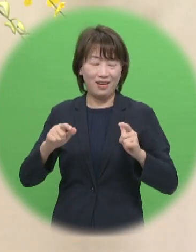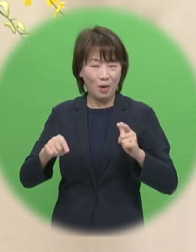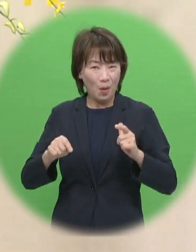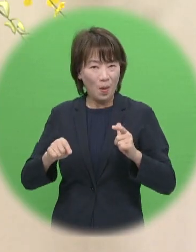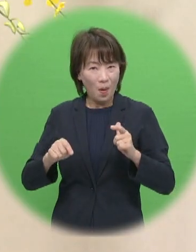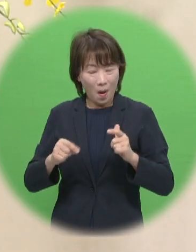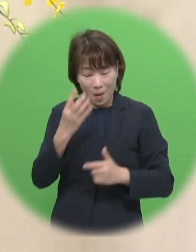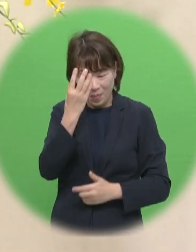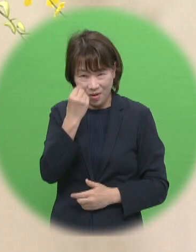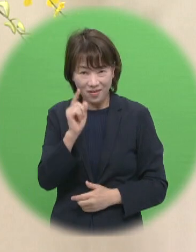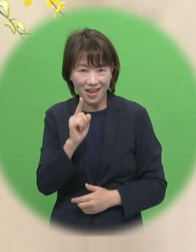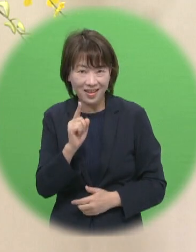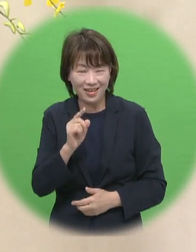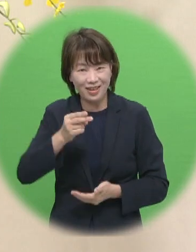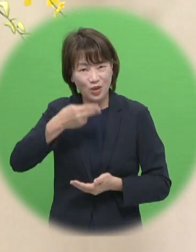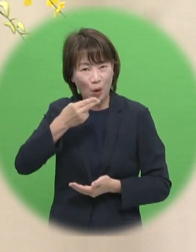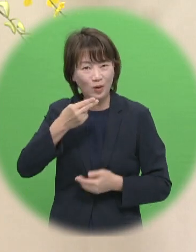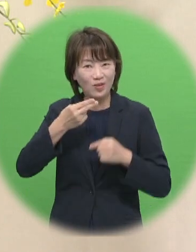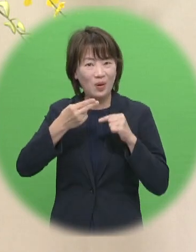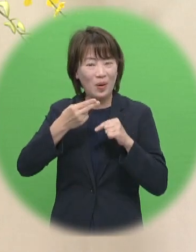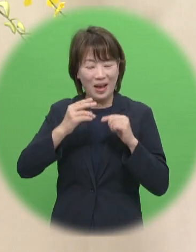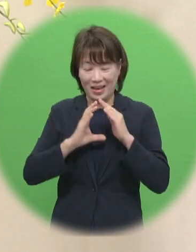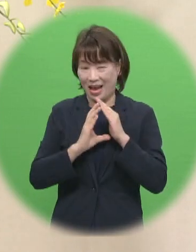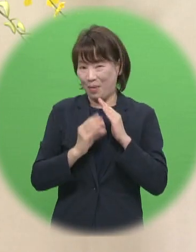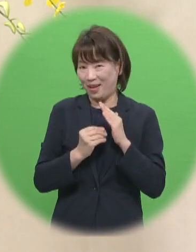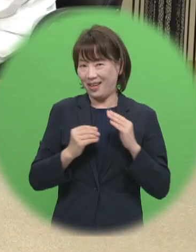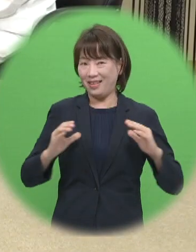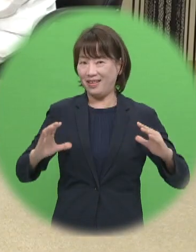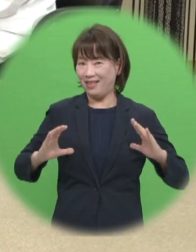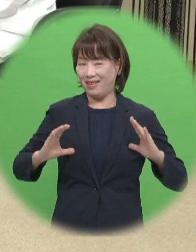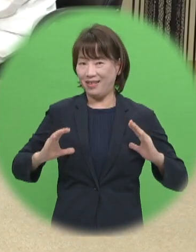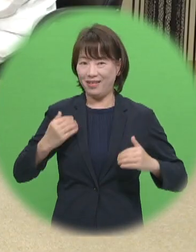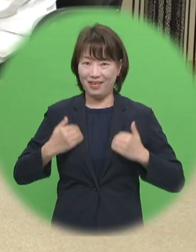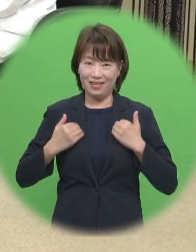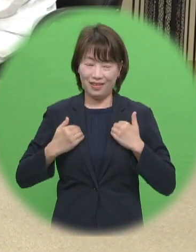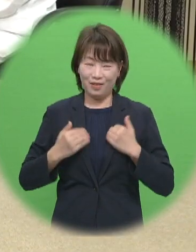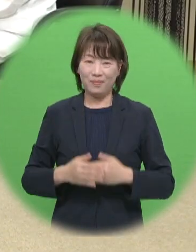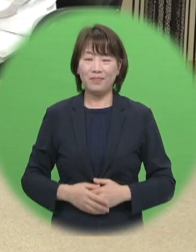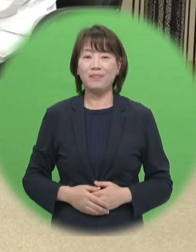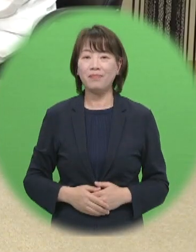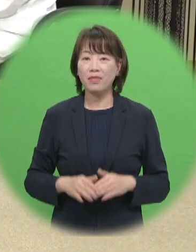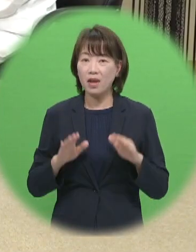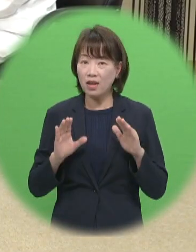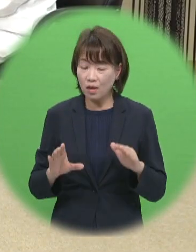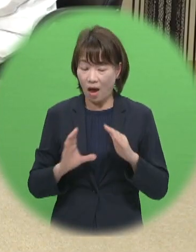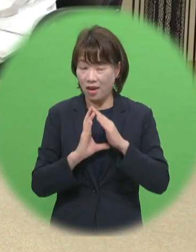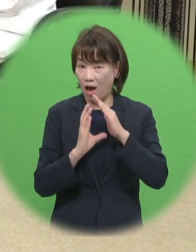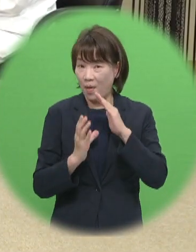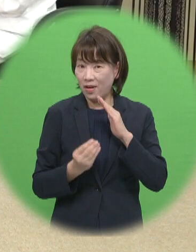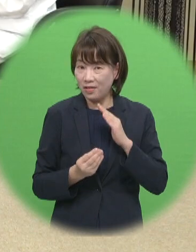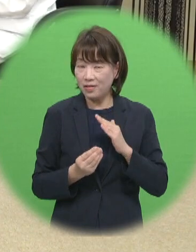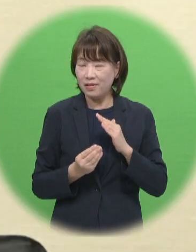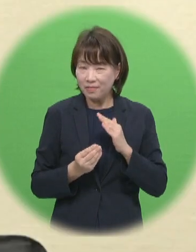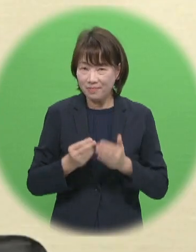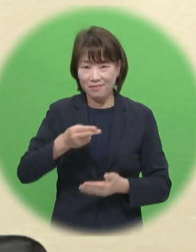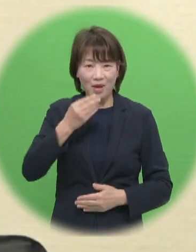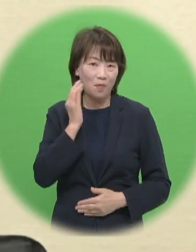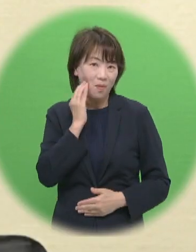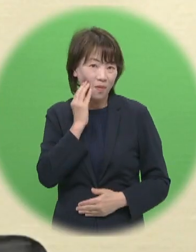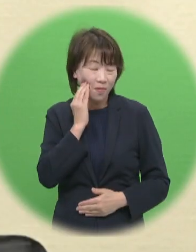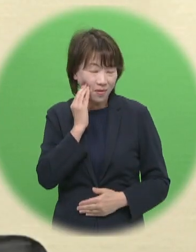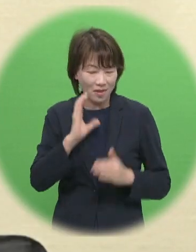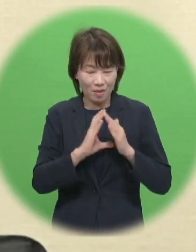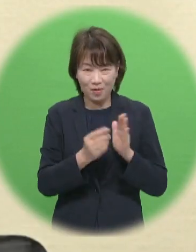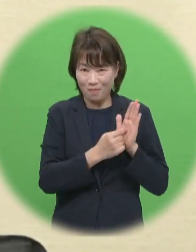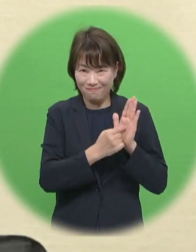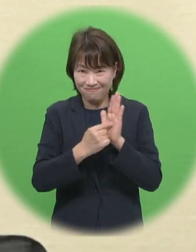というのは私たちにとっても本当に心強い話だと思います。 今山梨県では美食王国をキャッチフレーズに、食の魅力を通